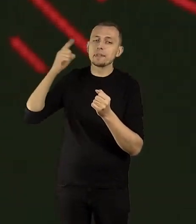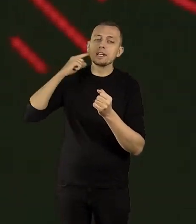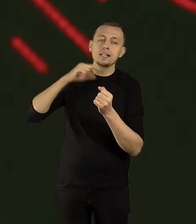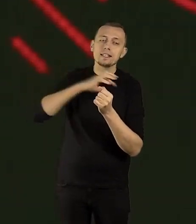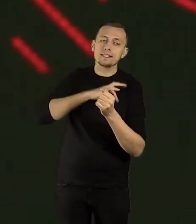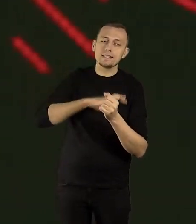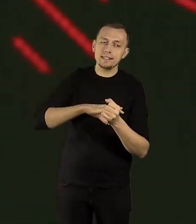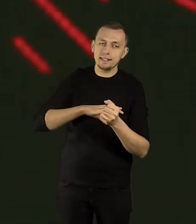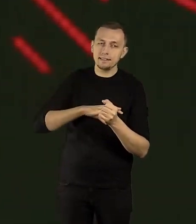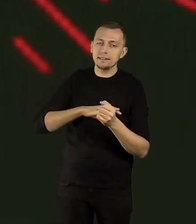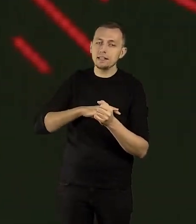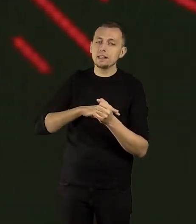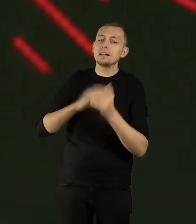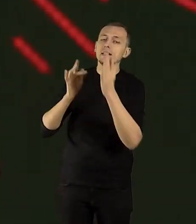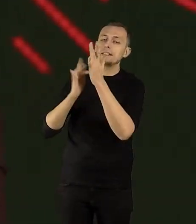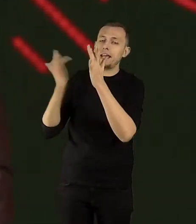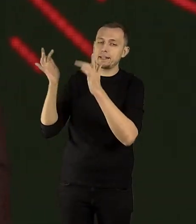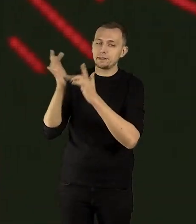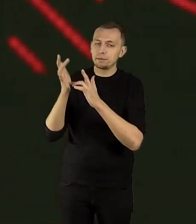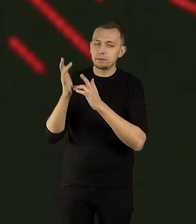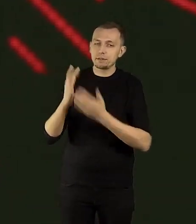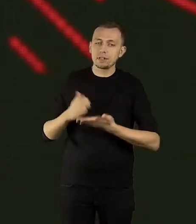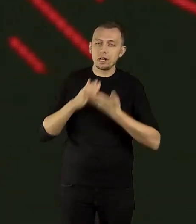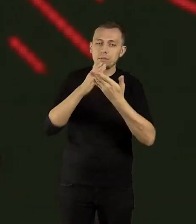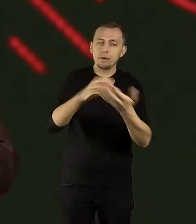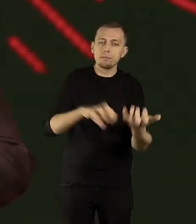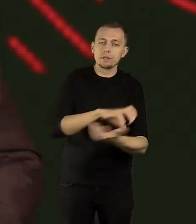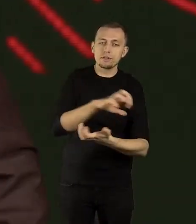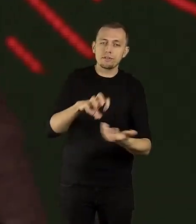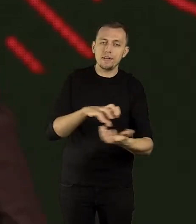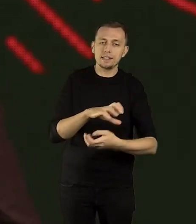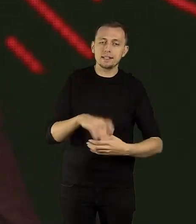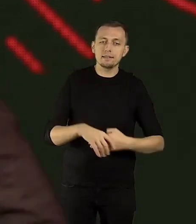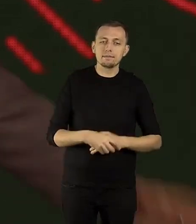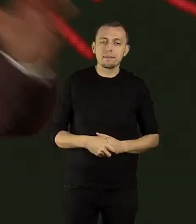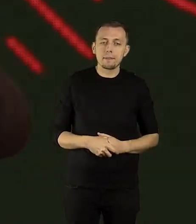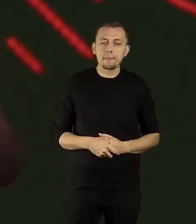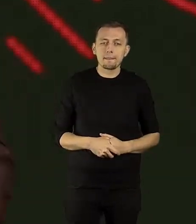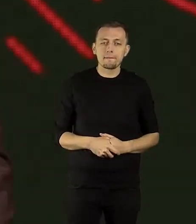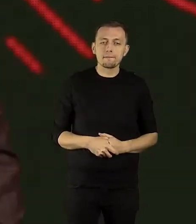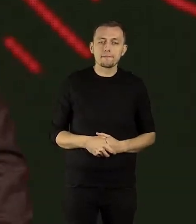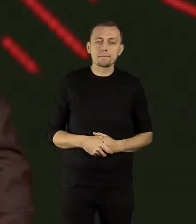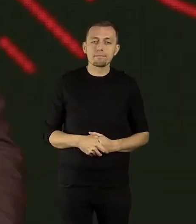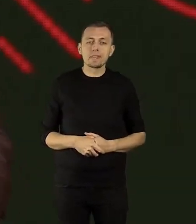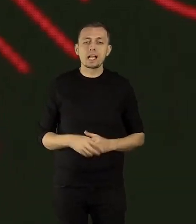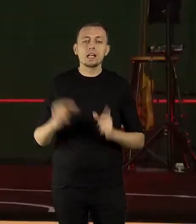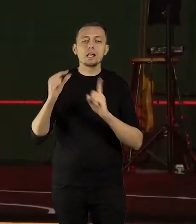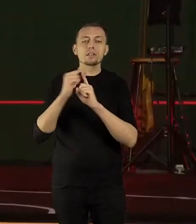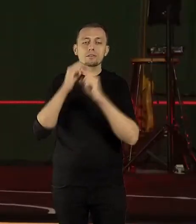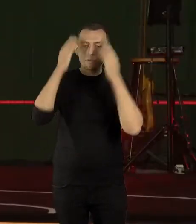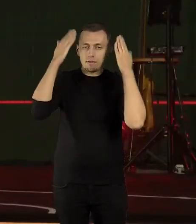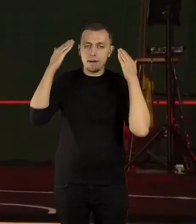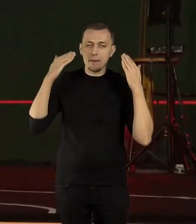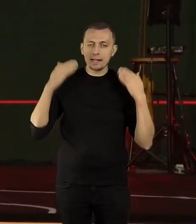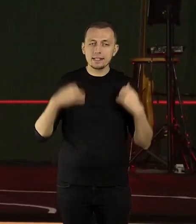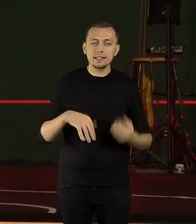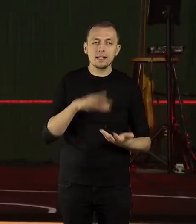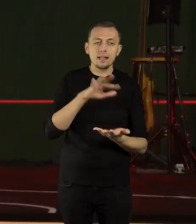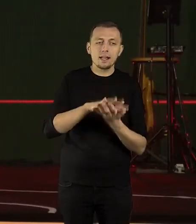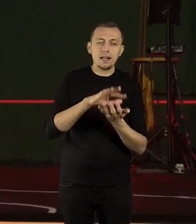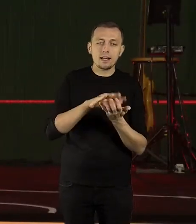widzenia jest zewnętrzny, a jej słowa, mógłbym powiedzieć śmiało, mają charakter globalny. Ciekawym jest